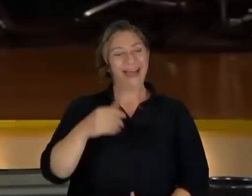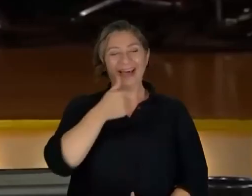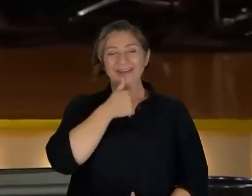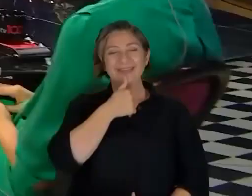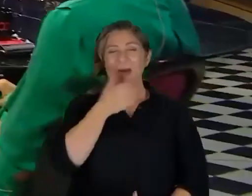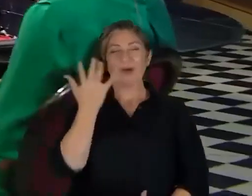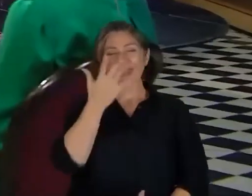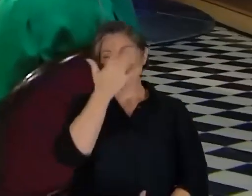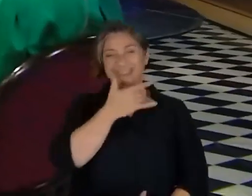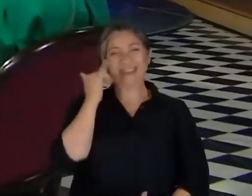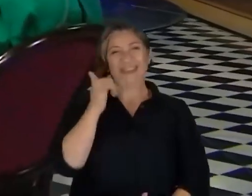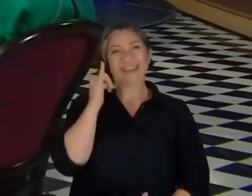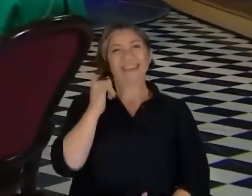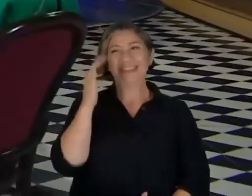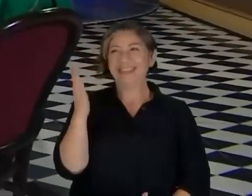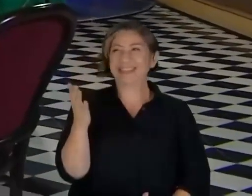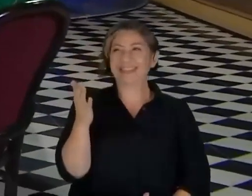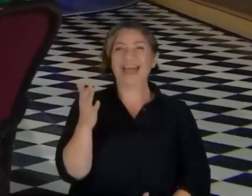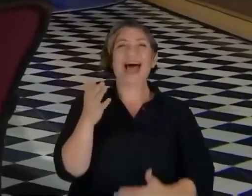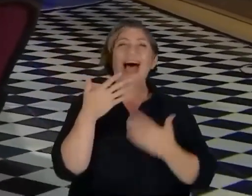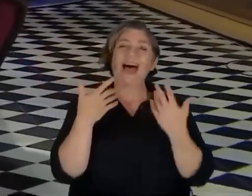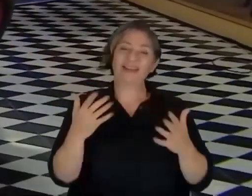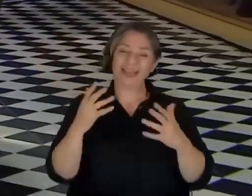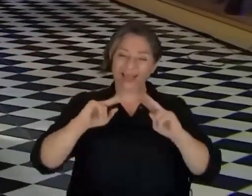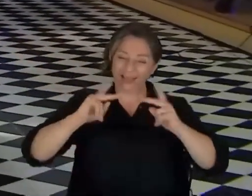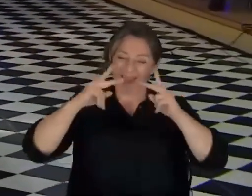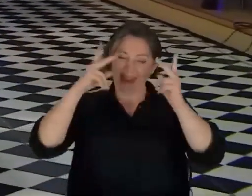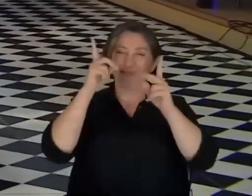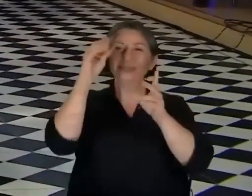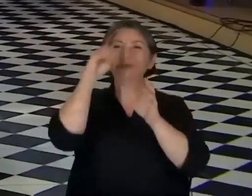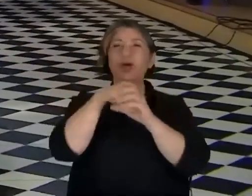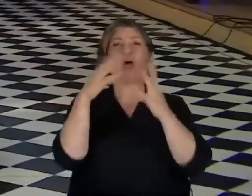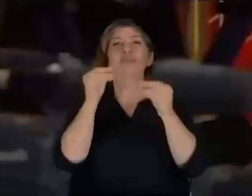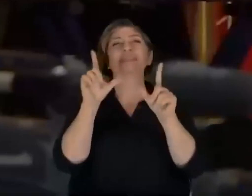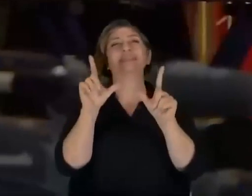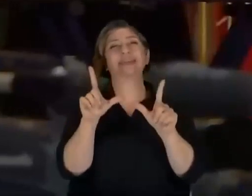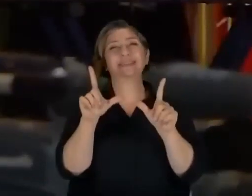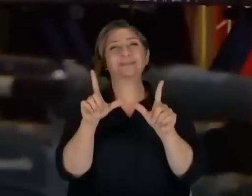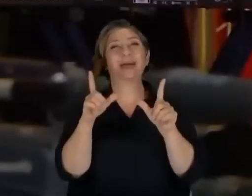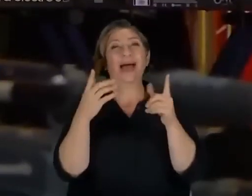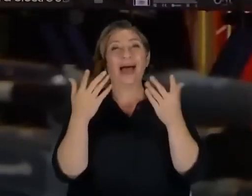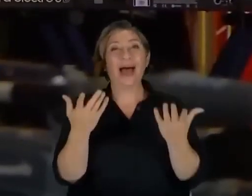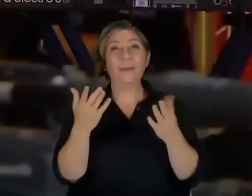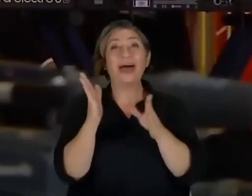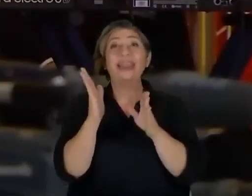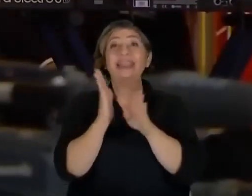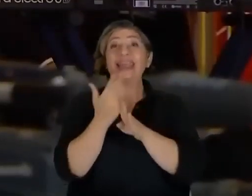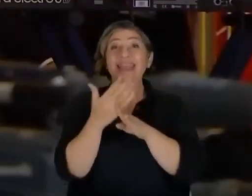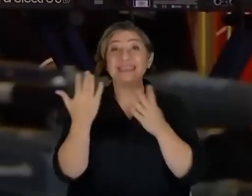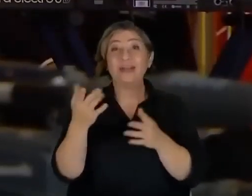Adam o kadar çirkindir ki ve artık kariyerinin bir yerde sona ermesi gerekir. Fakat